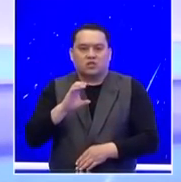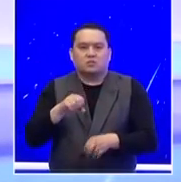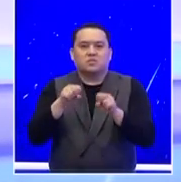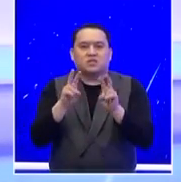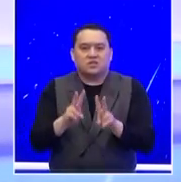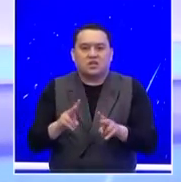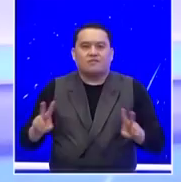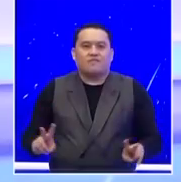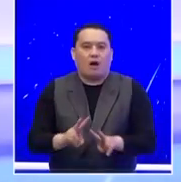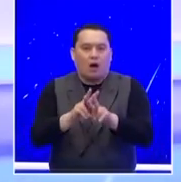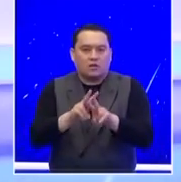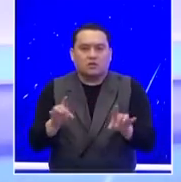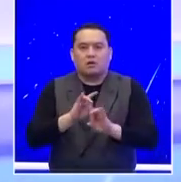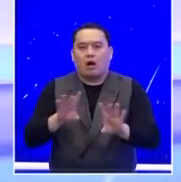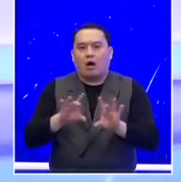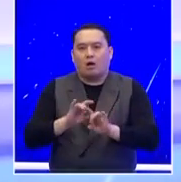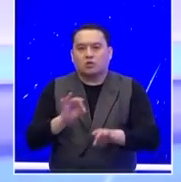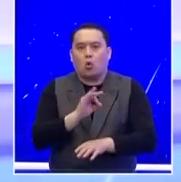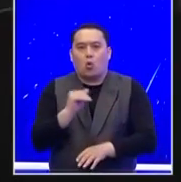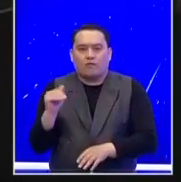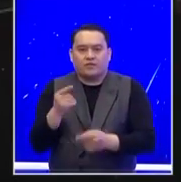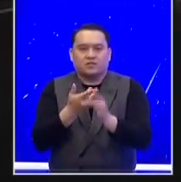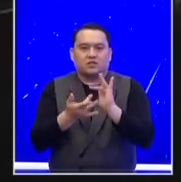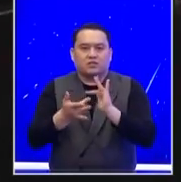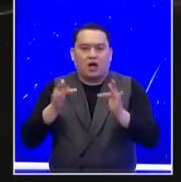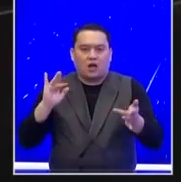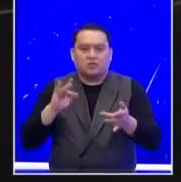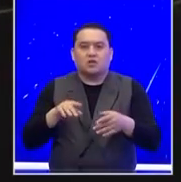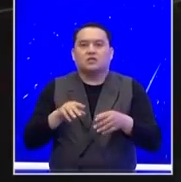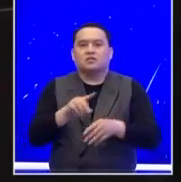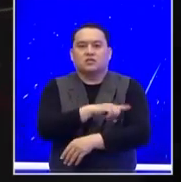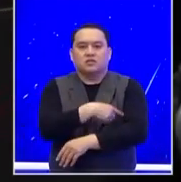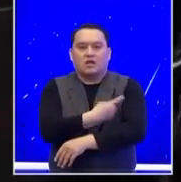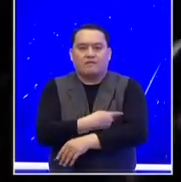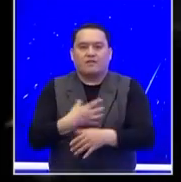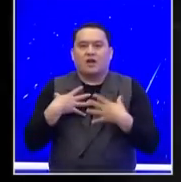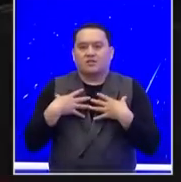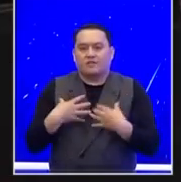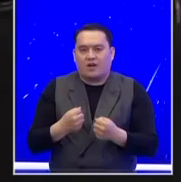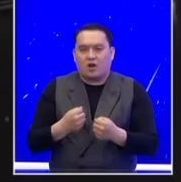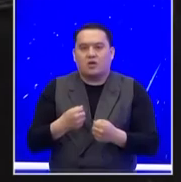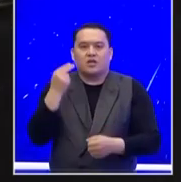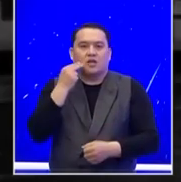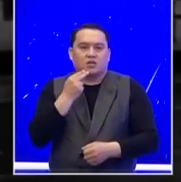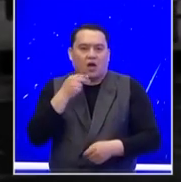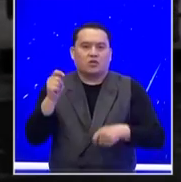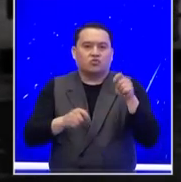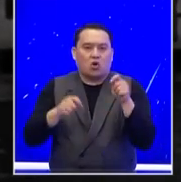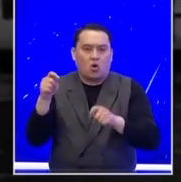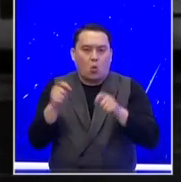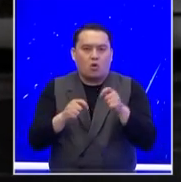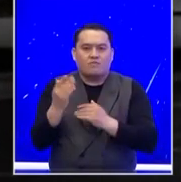приземлится в Нур-Султане. Об этом сообщается на официальном сайте Министерства здравоохранения. Как известно, в состав китайской делегации